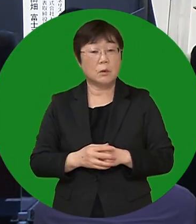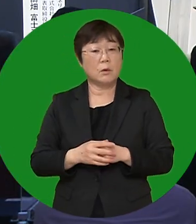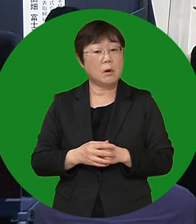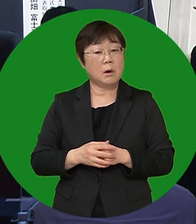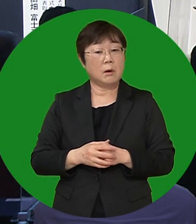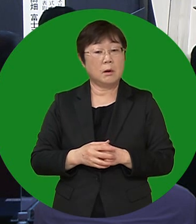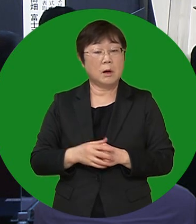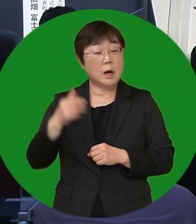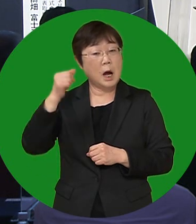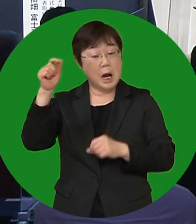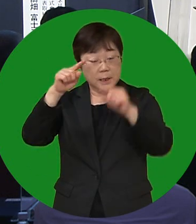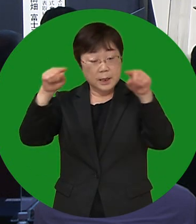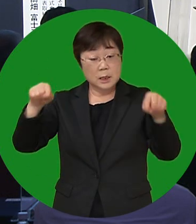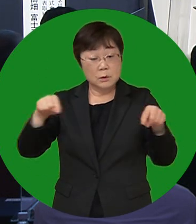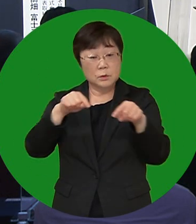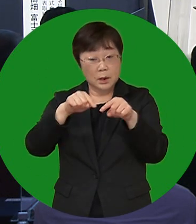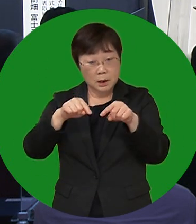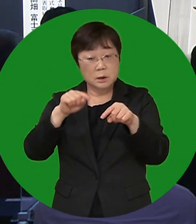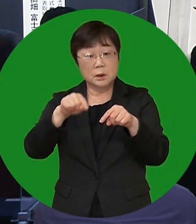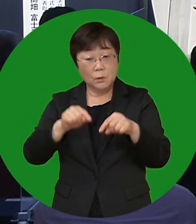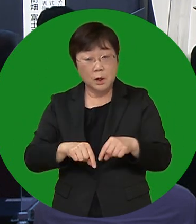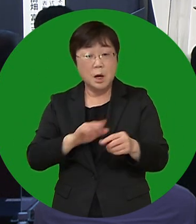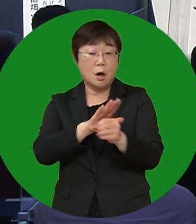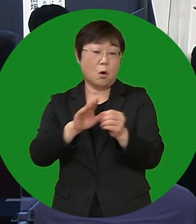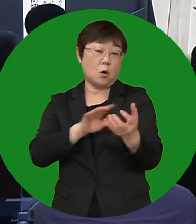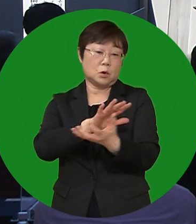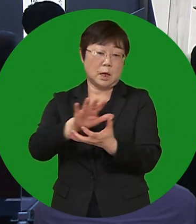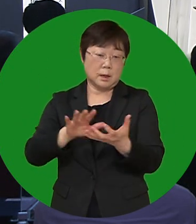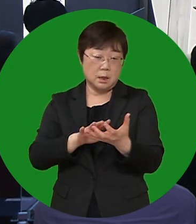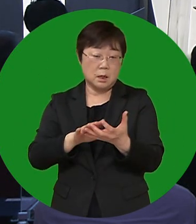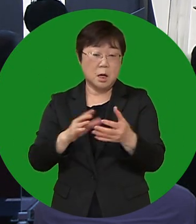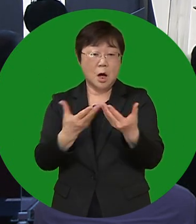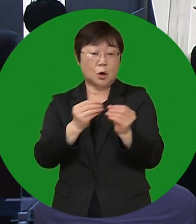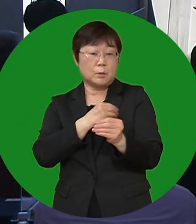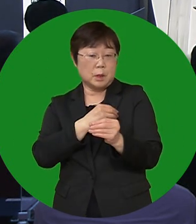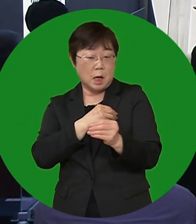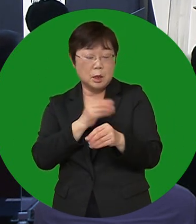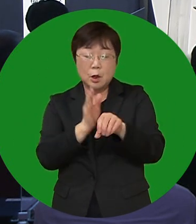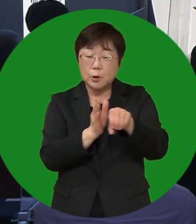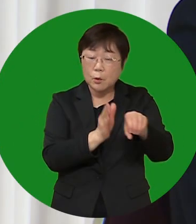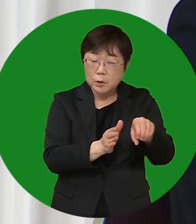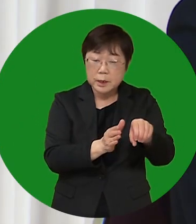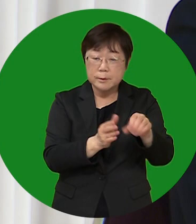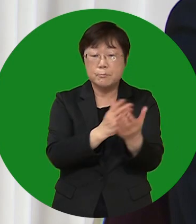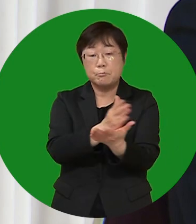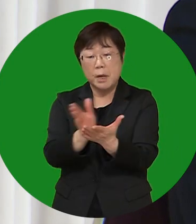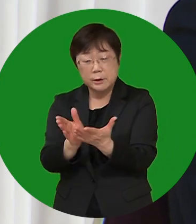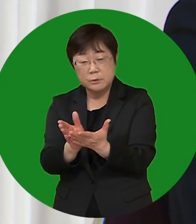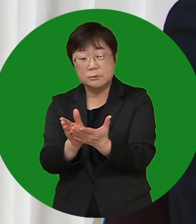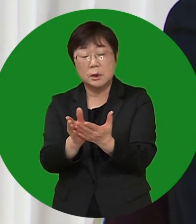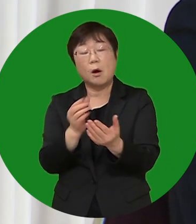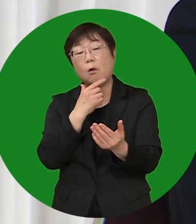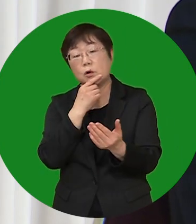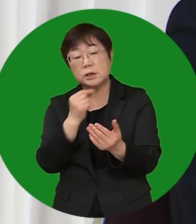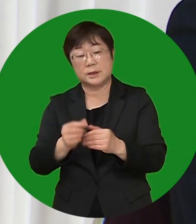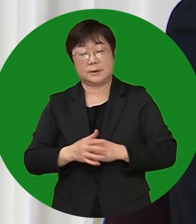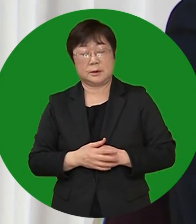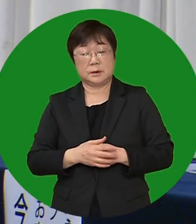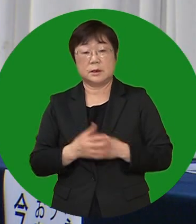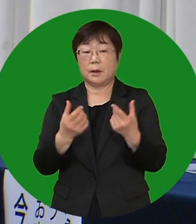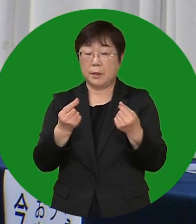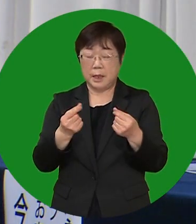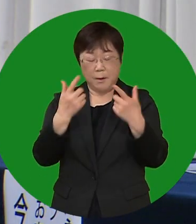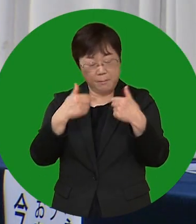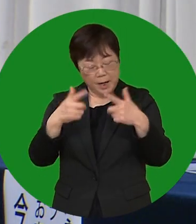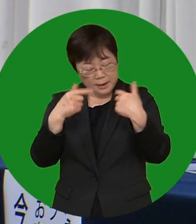昨年とったアンケートの中ではところ中の中で組合員さんの料理のメニューレシピがほしいとやはり